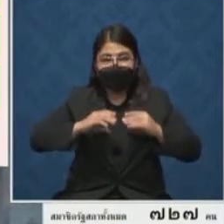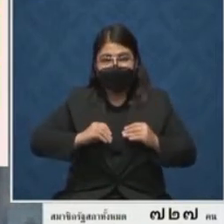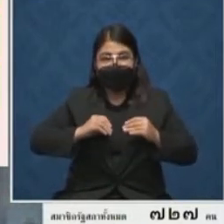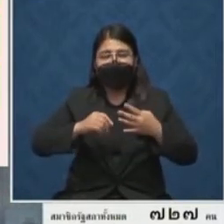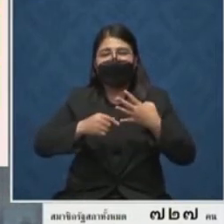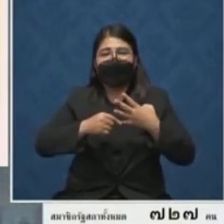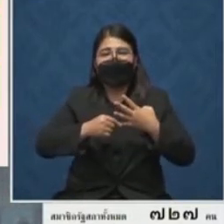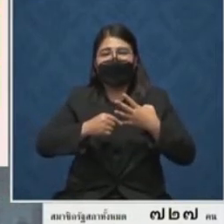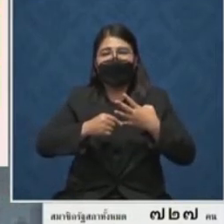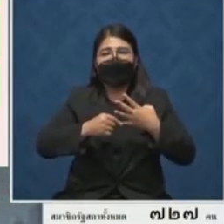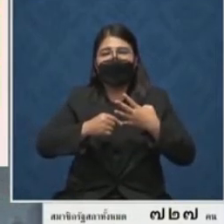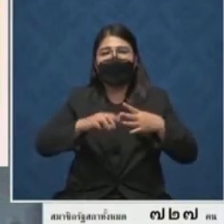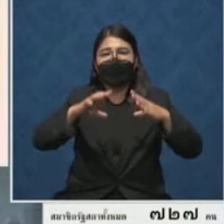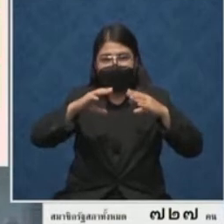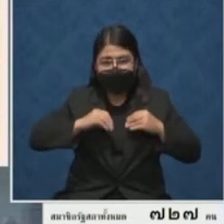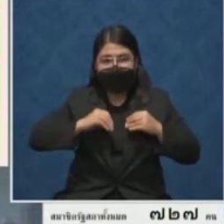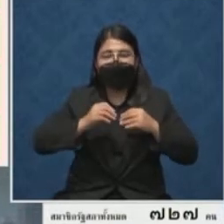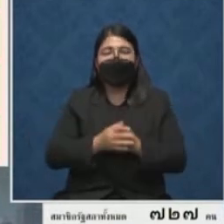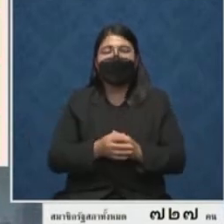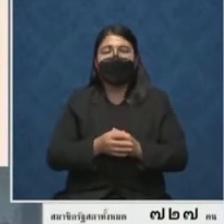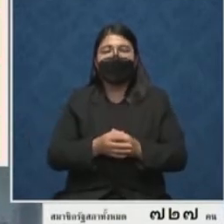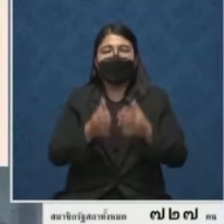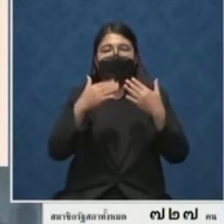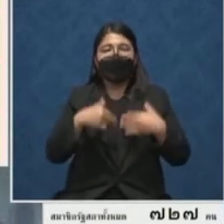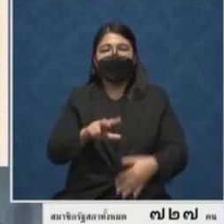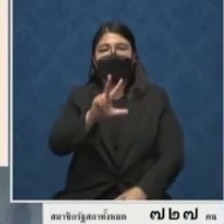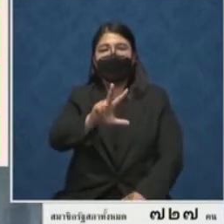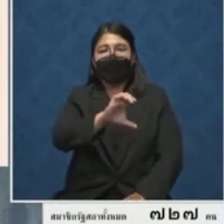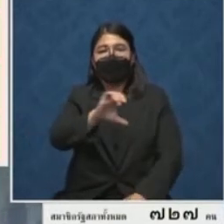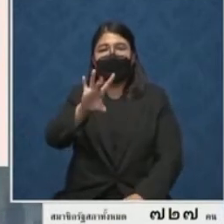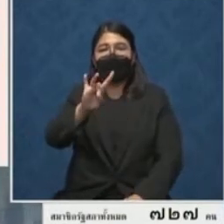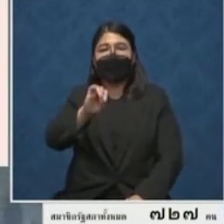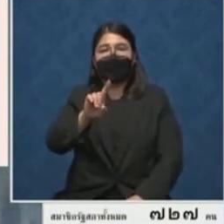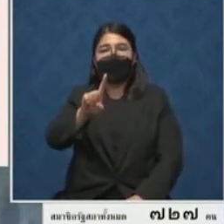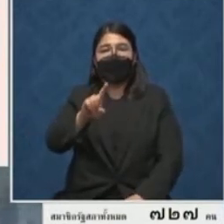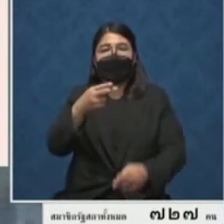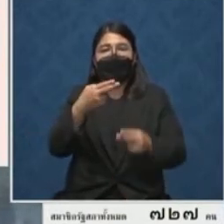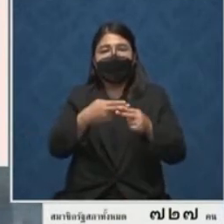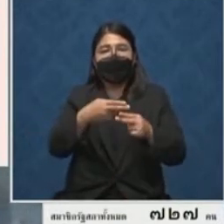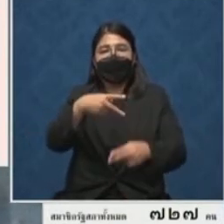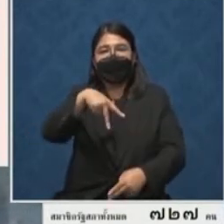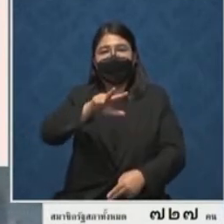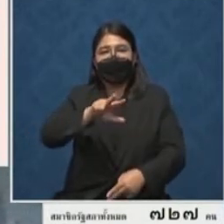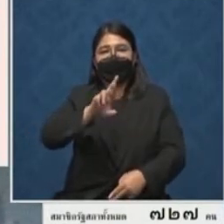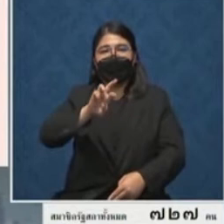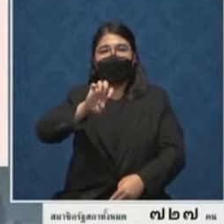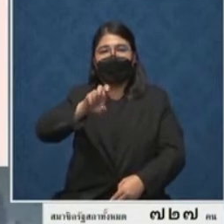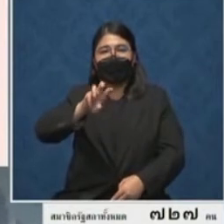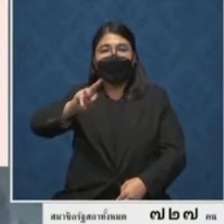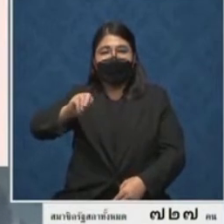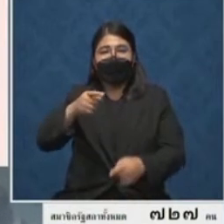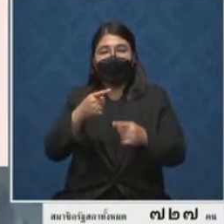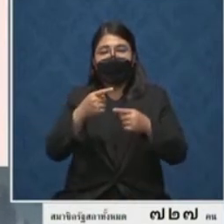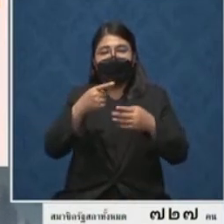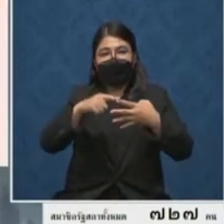ครับ 381นางสาวพริมคูณเจริญ 1ไม่รับหลักการ2ไม่รับหลัก